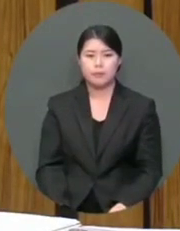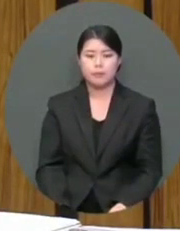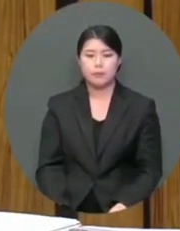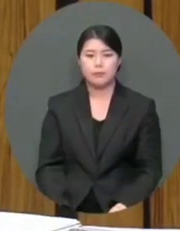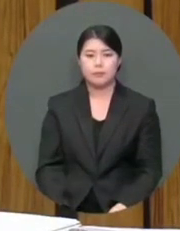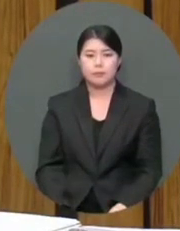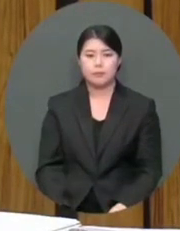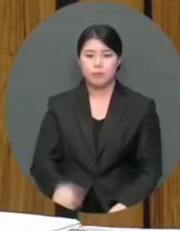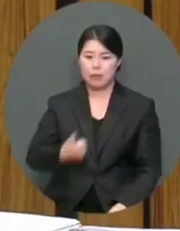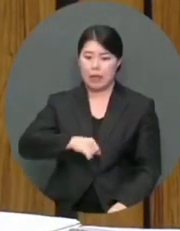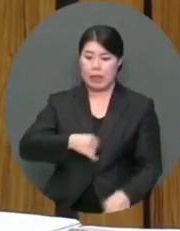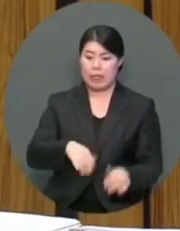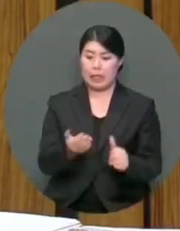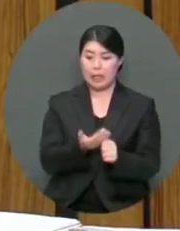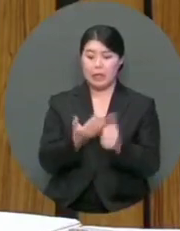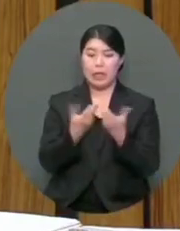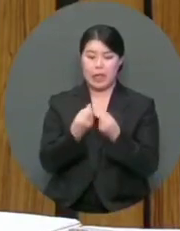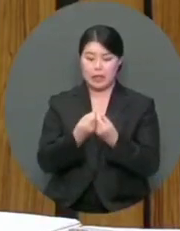우리 자녀 키워보지만은